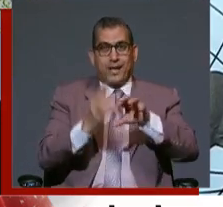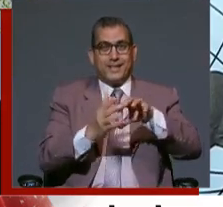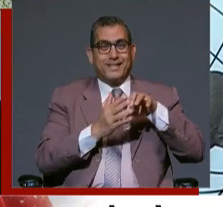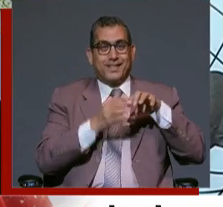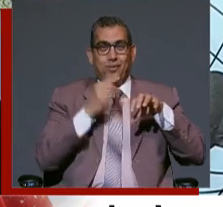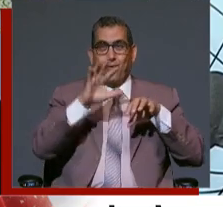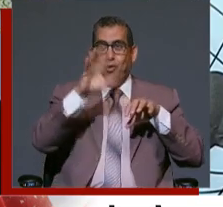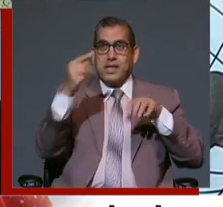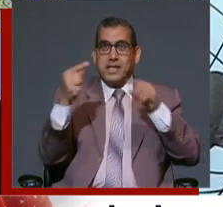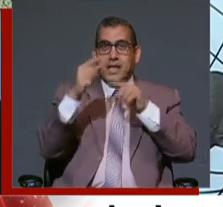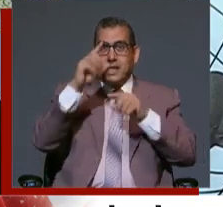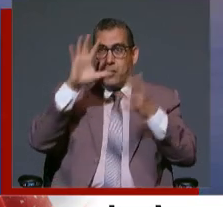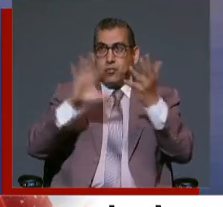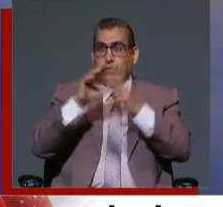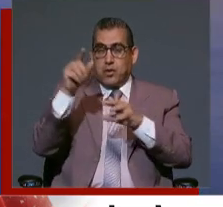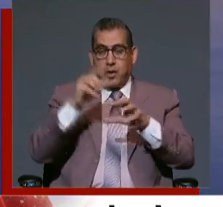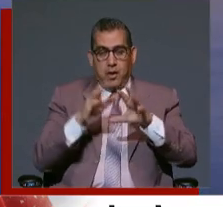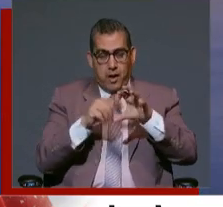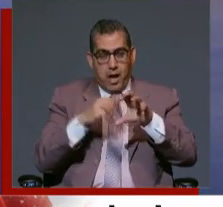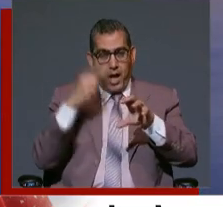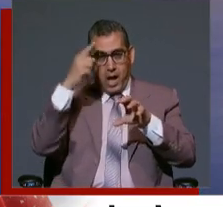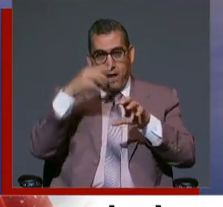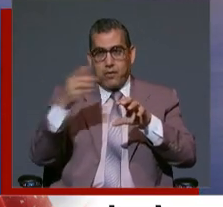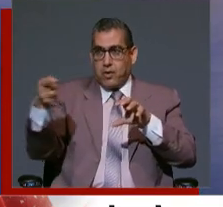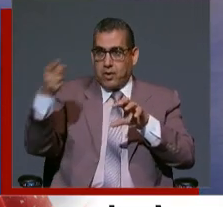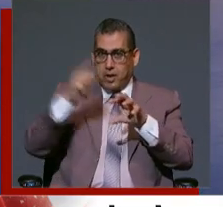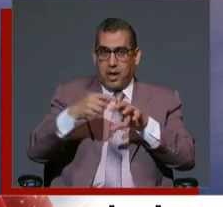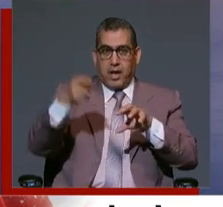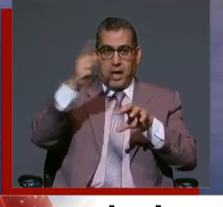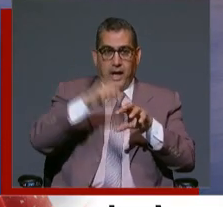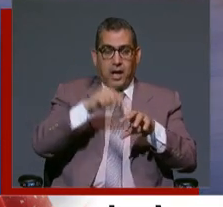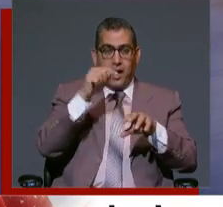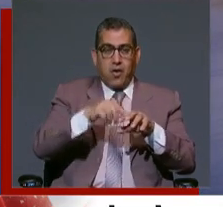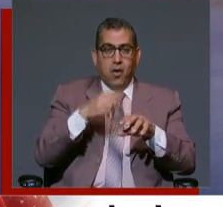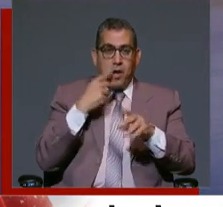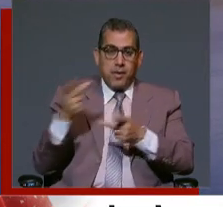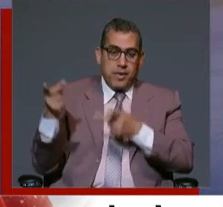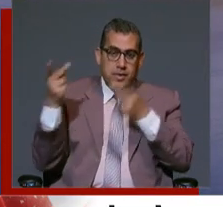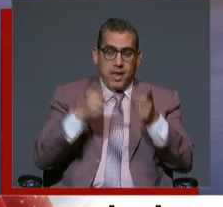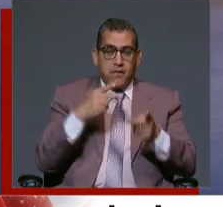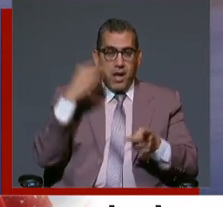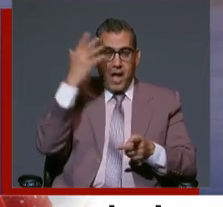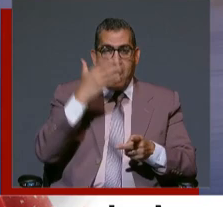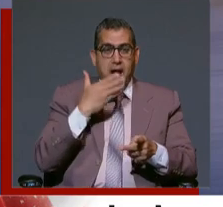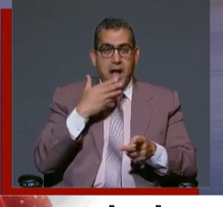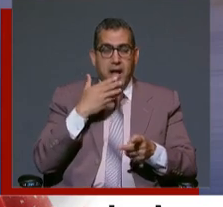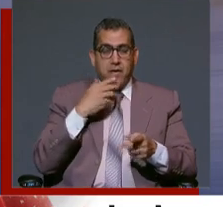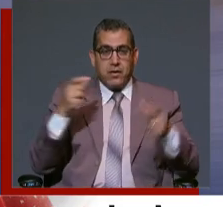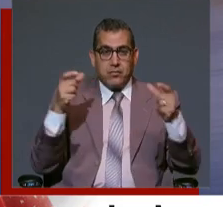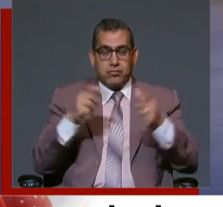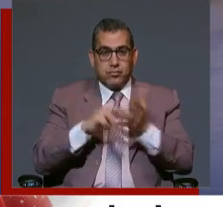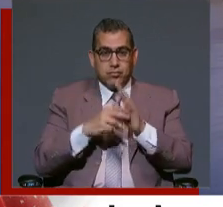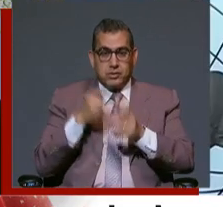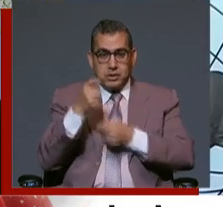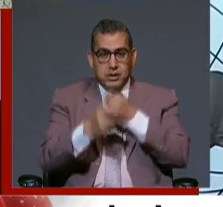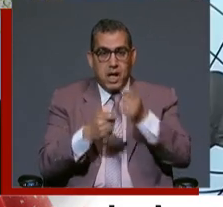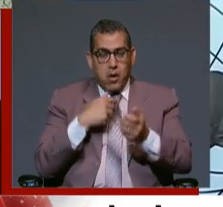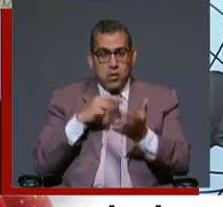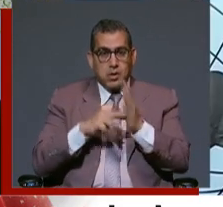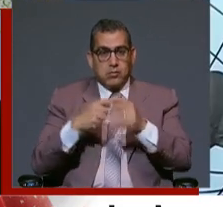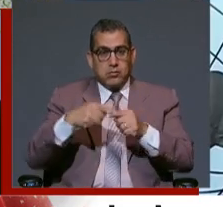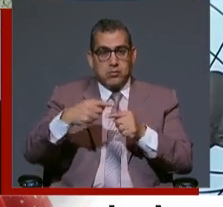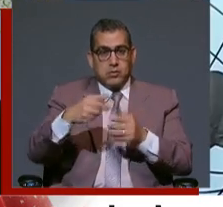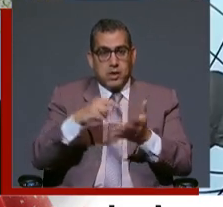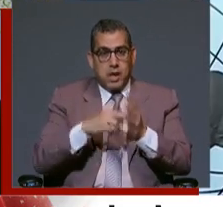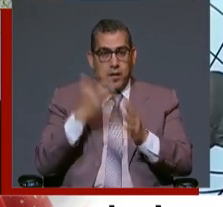تلك التحديات التي أدت إلى تزايد الضغوط على اقتصادات دول القارة لتزداد فجوات التمويل اتساعاً مع